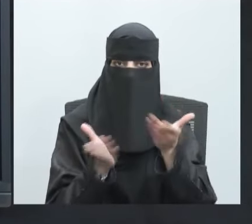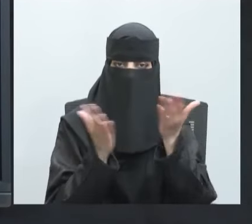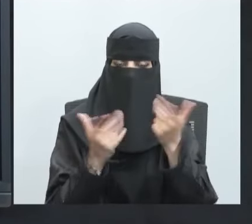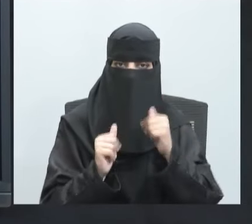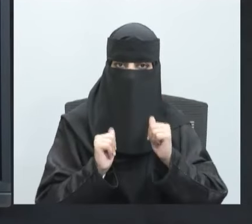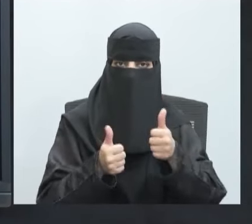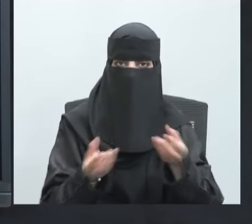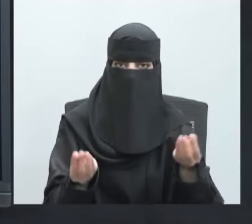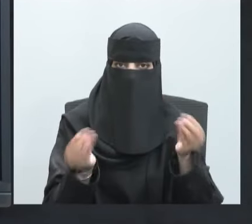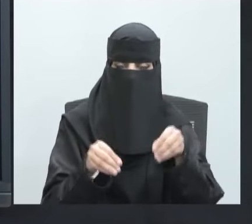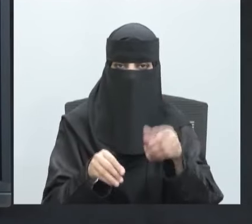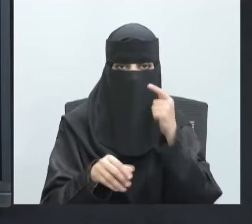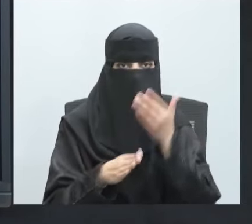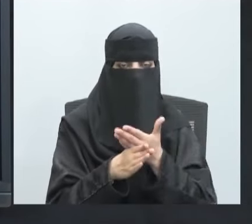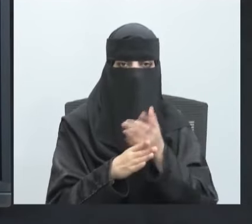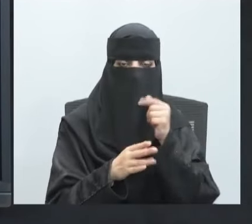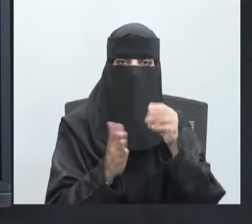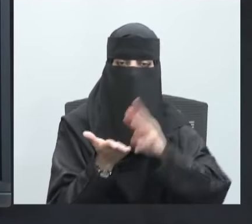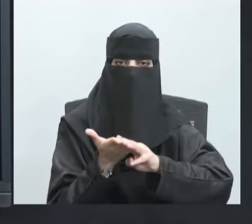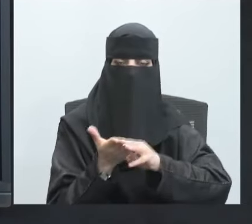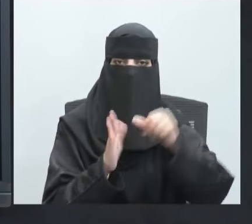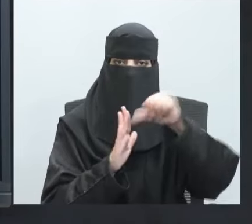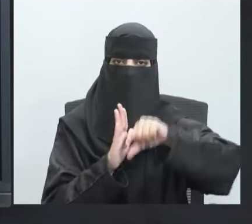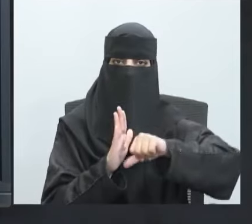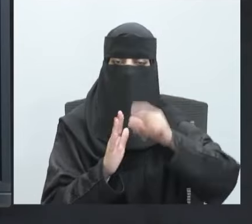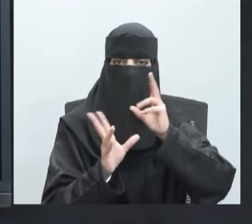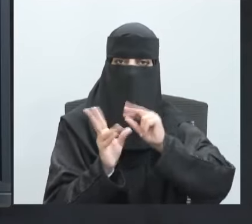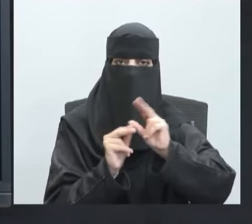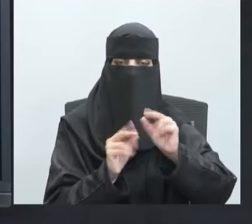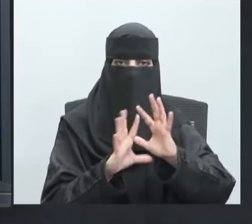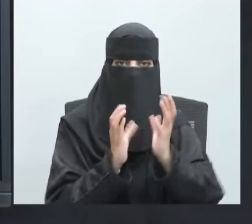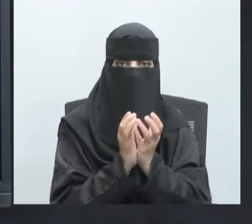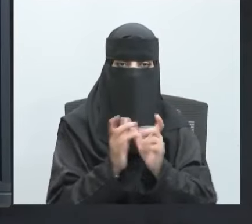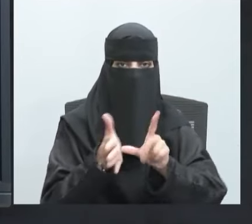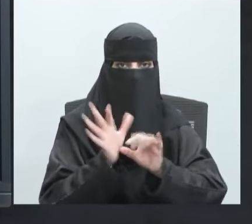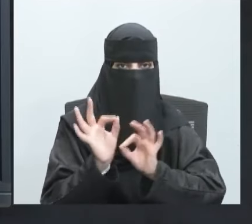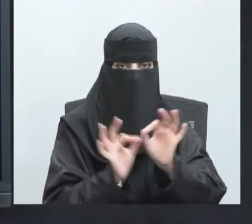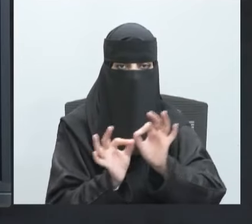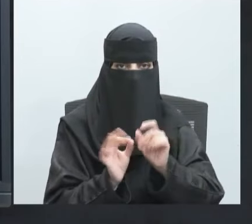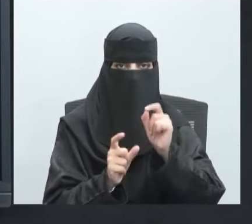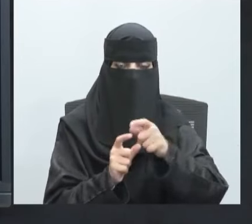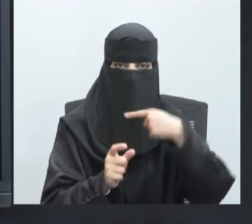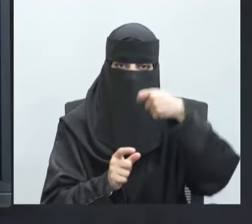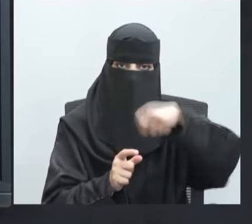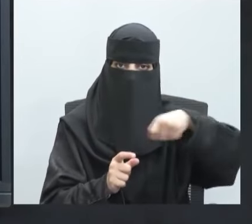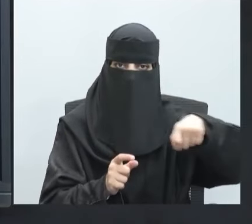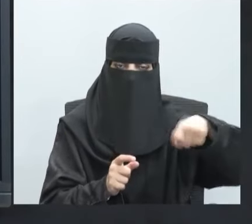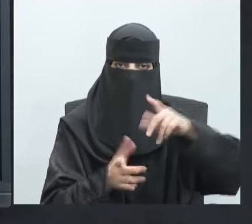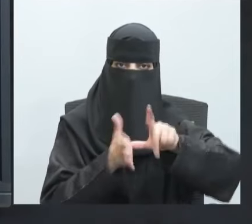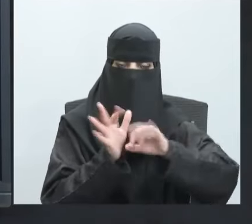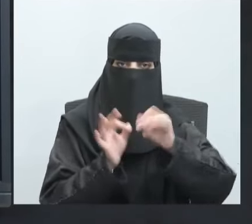اندفاعي او عاطفيا كما ذكرنا فسيؤثر سلبيا وبعد ذلك ذكرنا مجموعه من الاستراتيجيات في الشراء ذكرنا